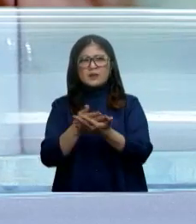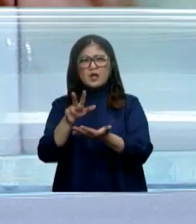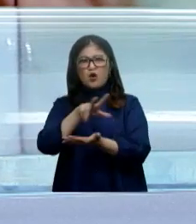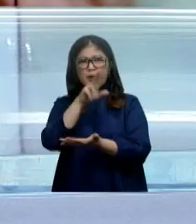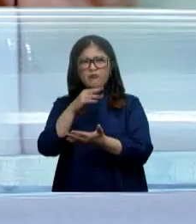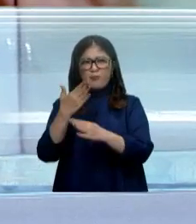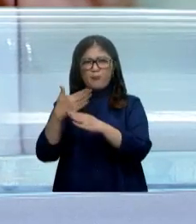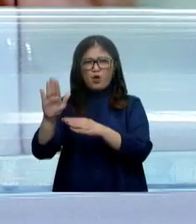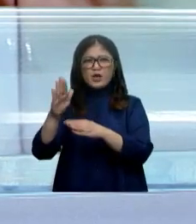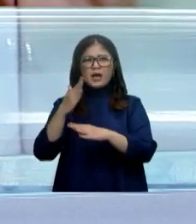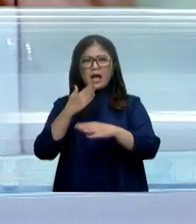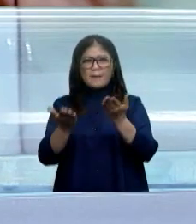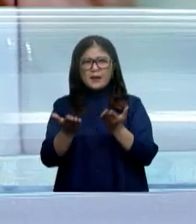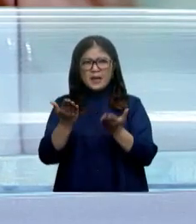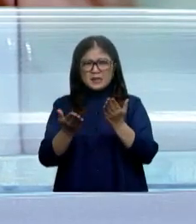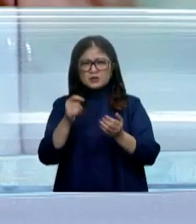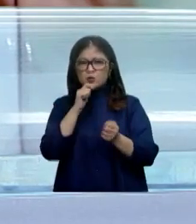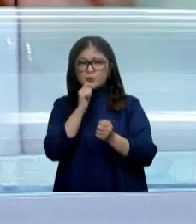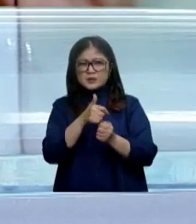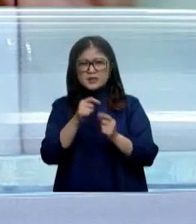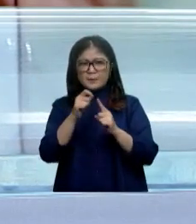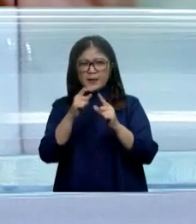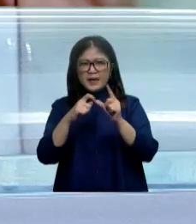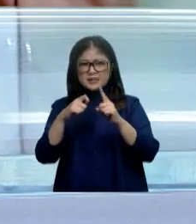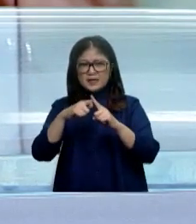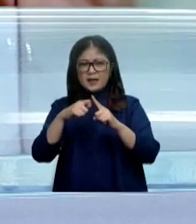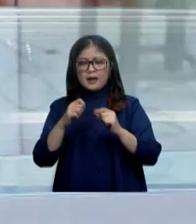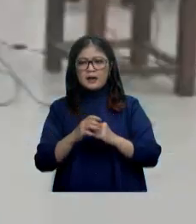memblokir aplikasi yang biasa digunakan untuk memesan PSK.